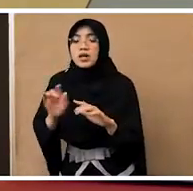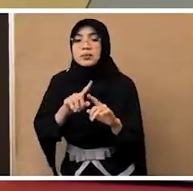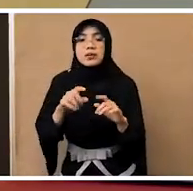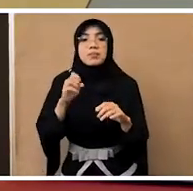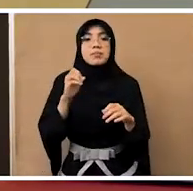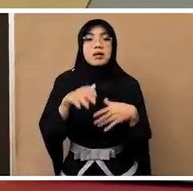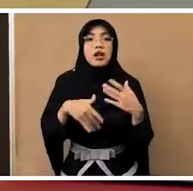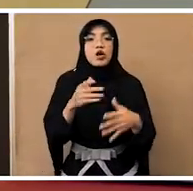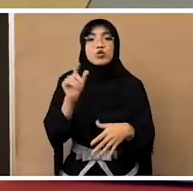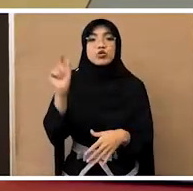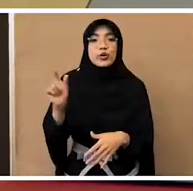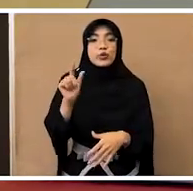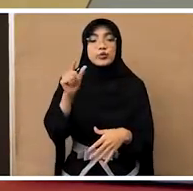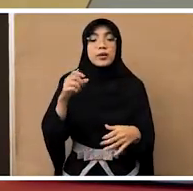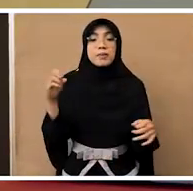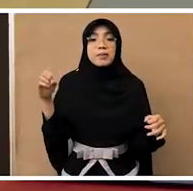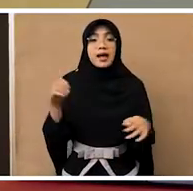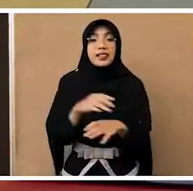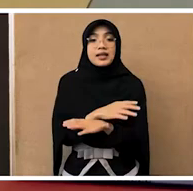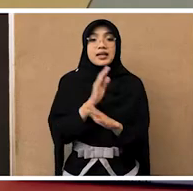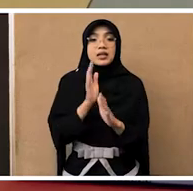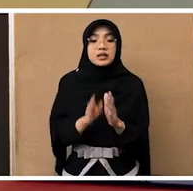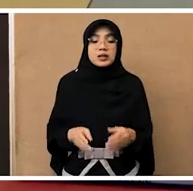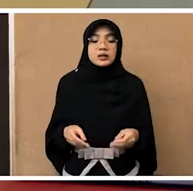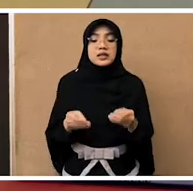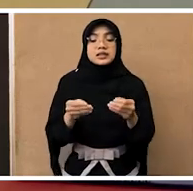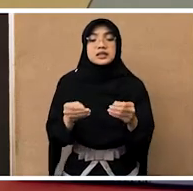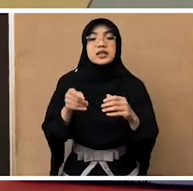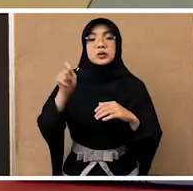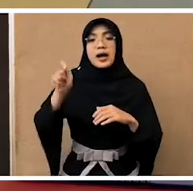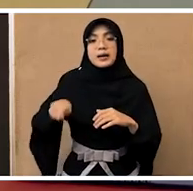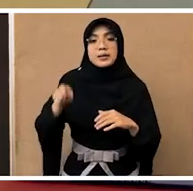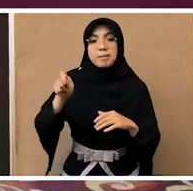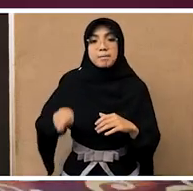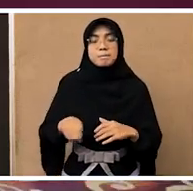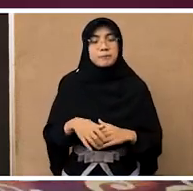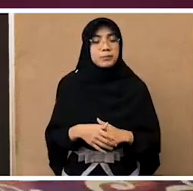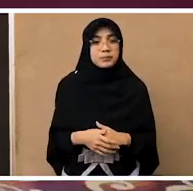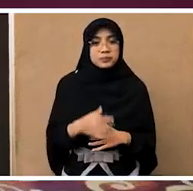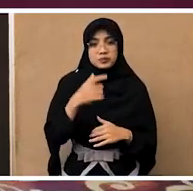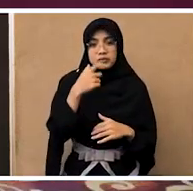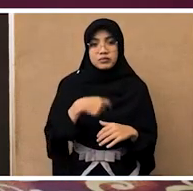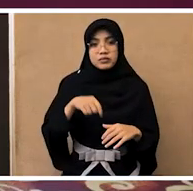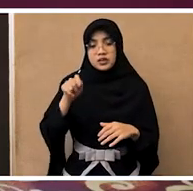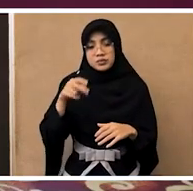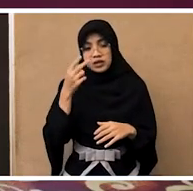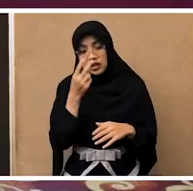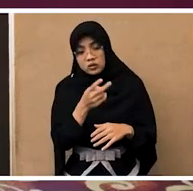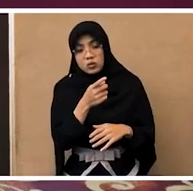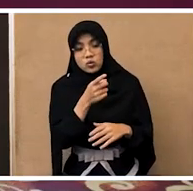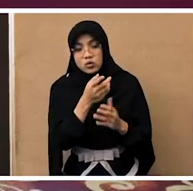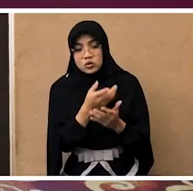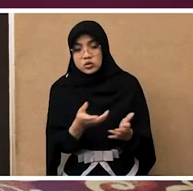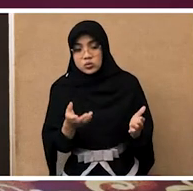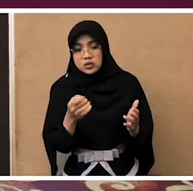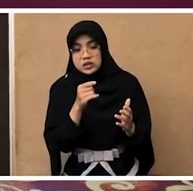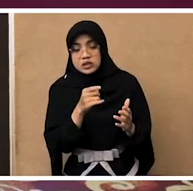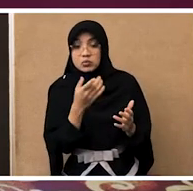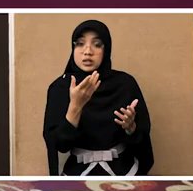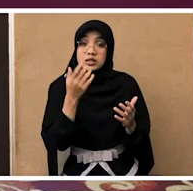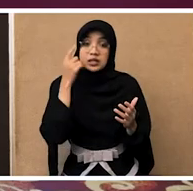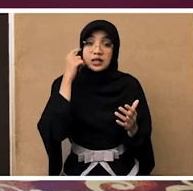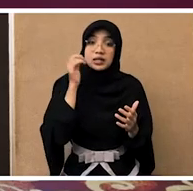dalam praktek itu nanti diserahkan kehakim itu kan Hakim nanti yang akan melihat Oh kalau kayak gini bahkan